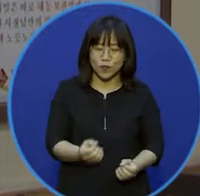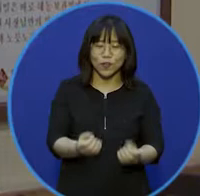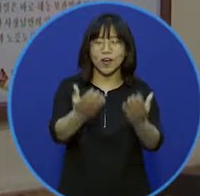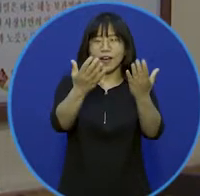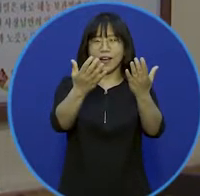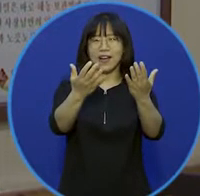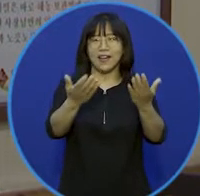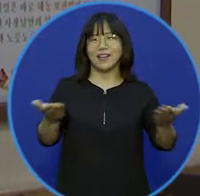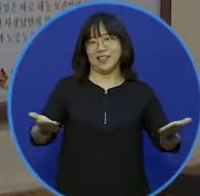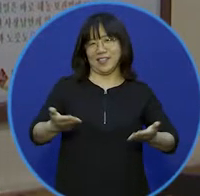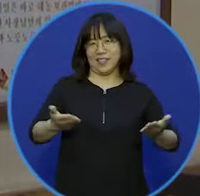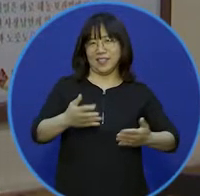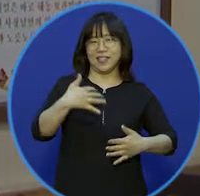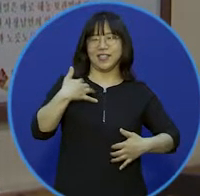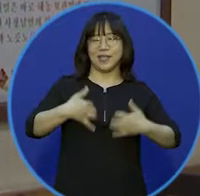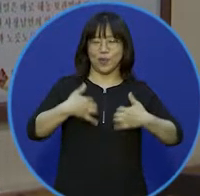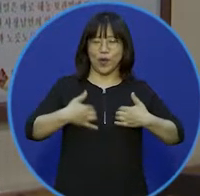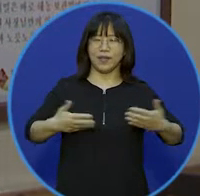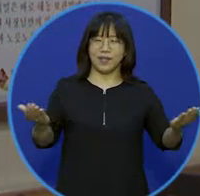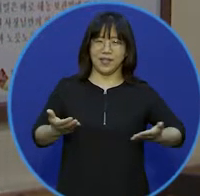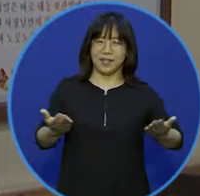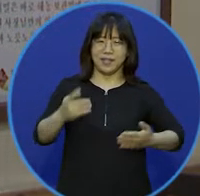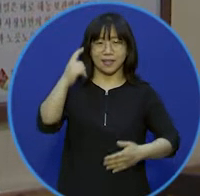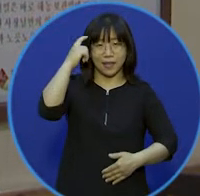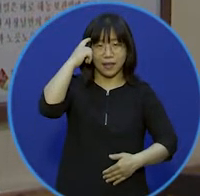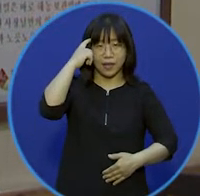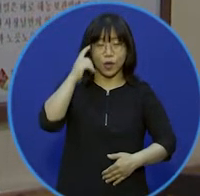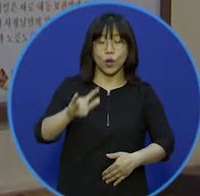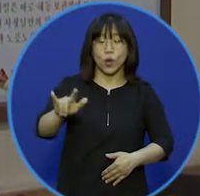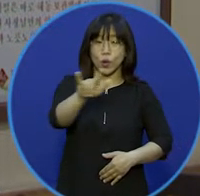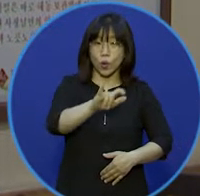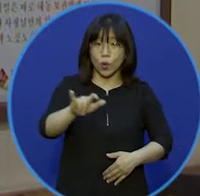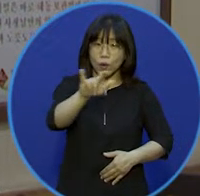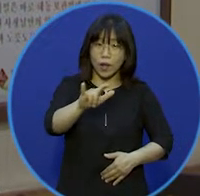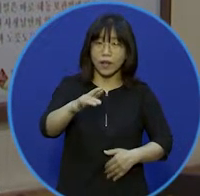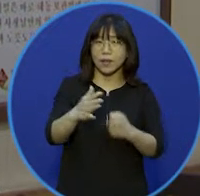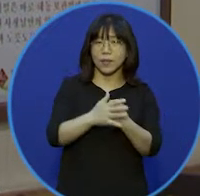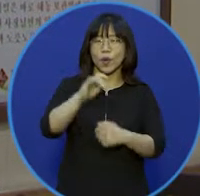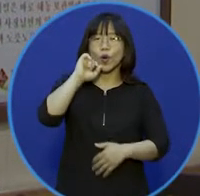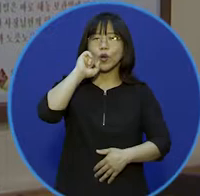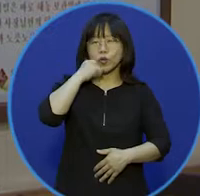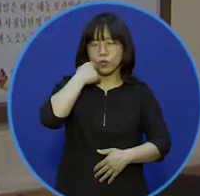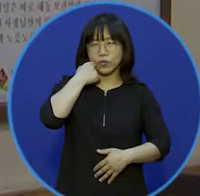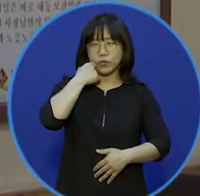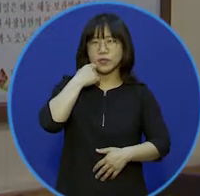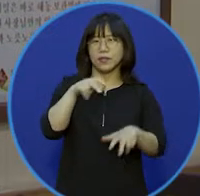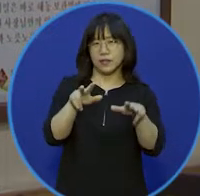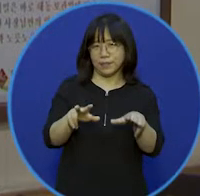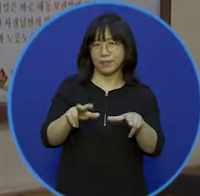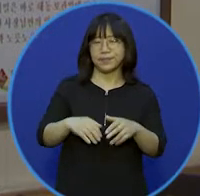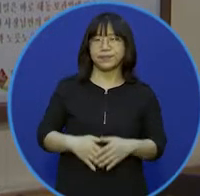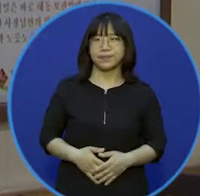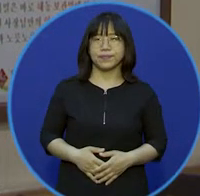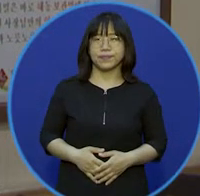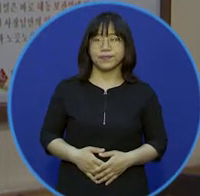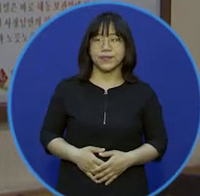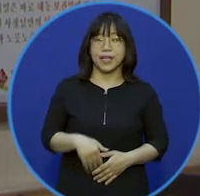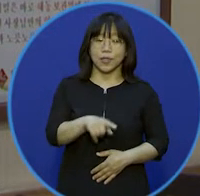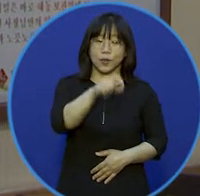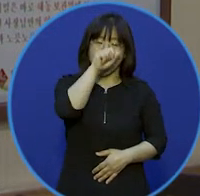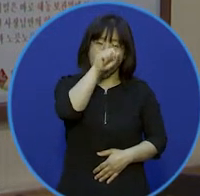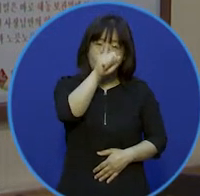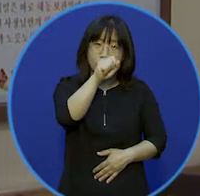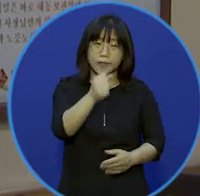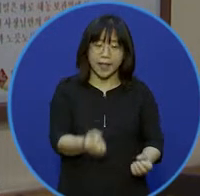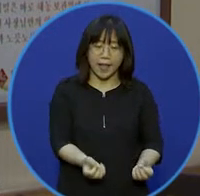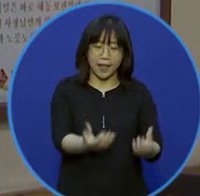좀 그래도 축하하고 경축하고 좋아해야 될 행사라고 생각합니다. 이 코로나 뭐 일고 이렇게 어려운 시기에